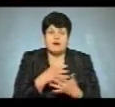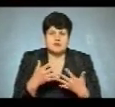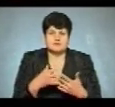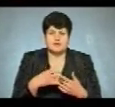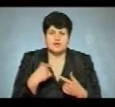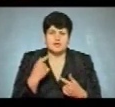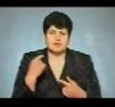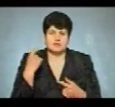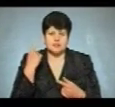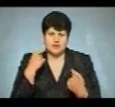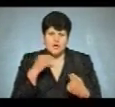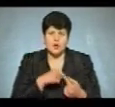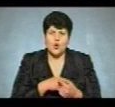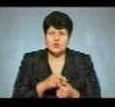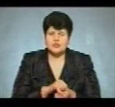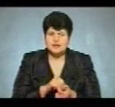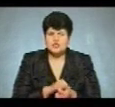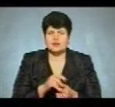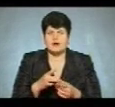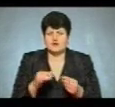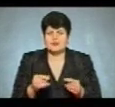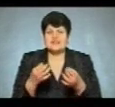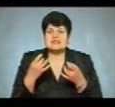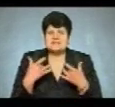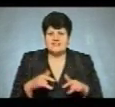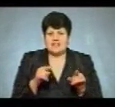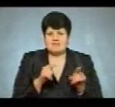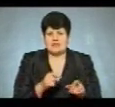наркотичних речовин та звільнення від них приміщення аптеки.